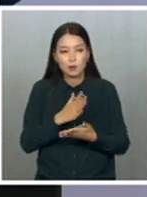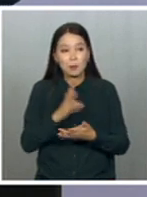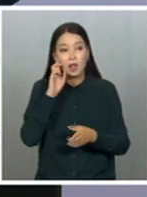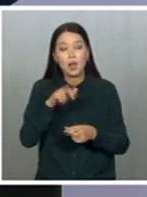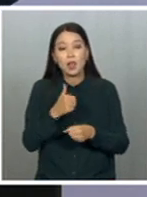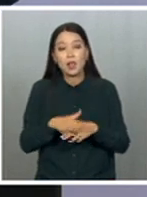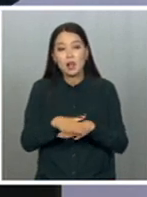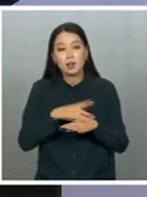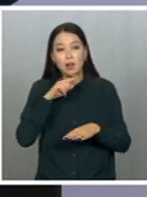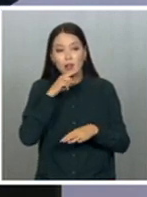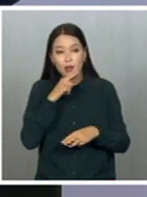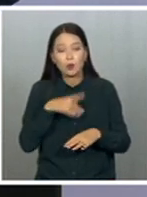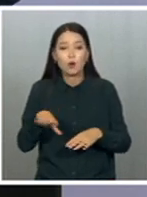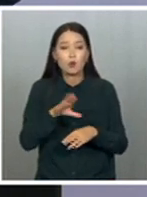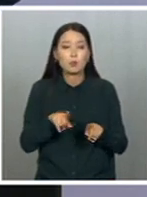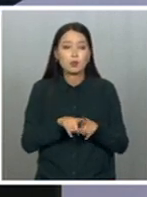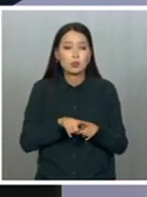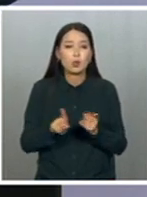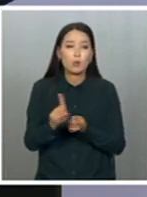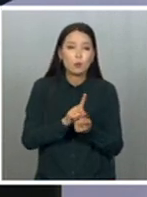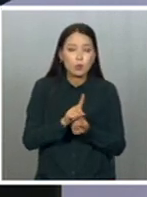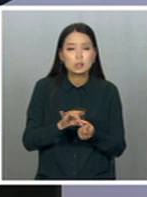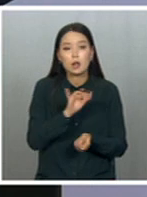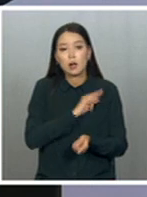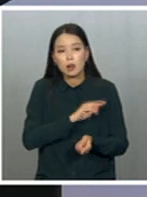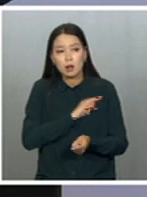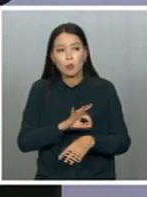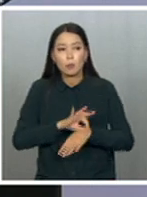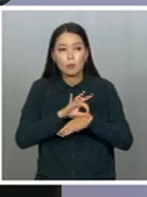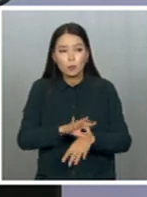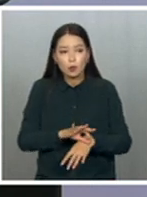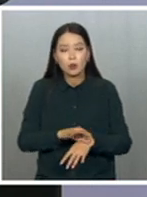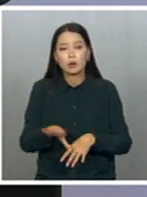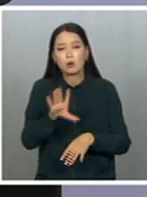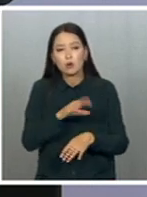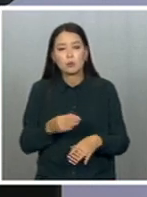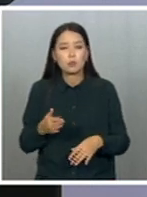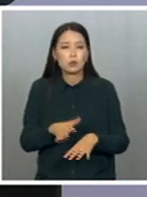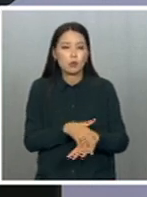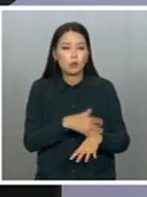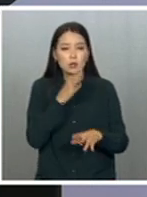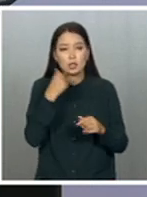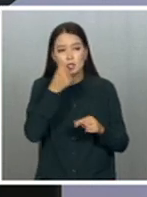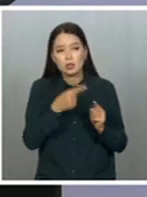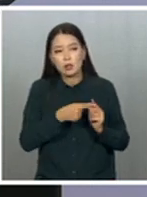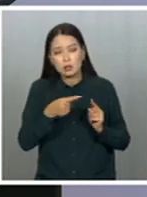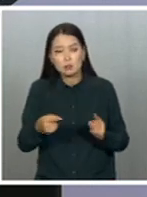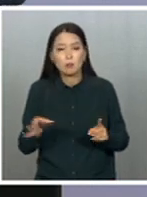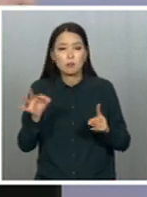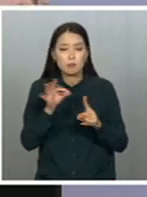экономикасында ауқымды өзгерістер мен реформалар жүргізіліп, таяу жылдардағы мақсат межеміз